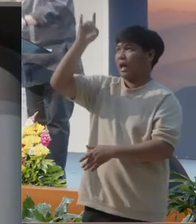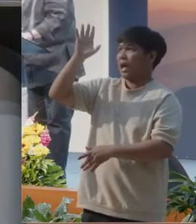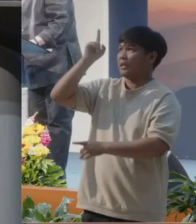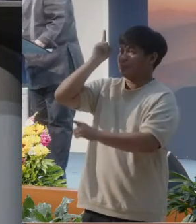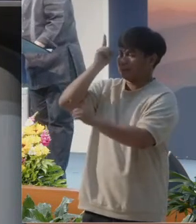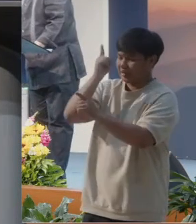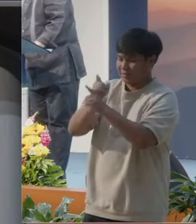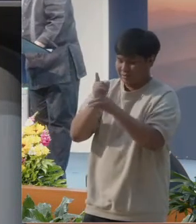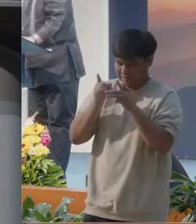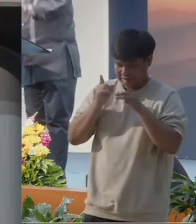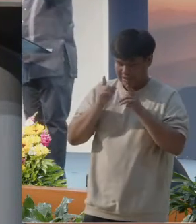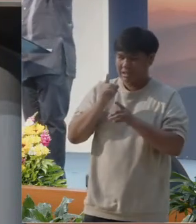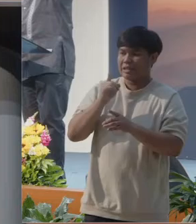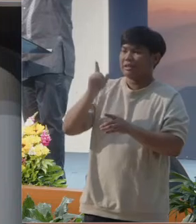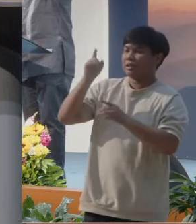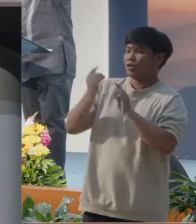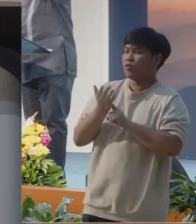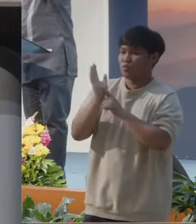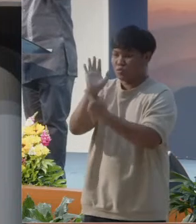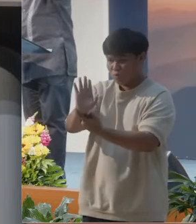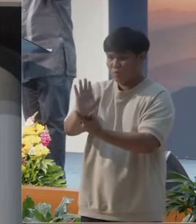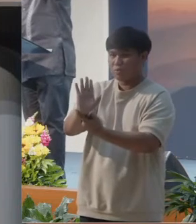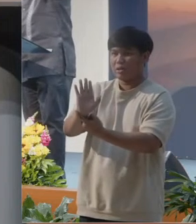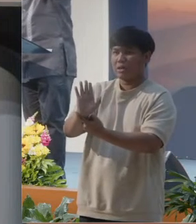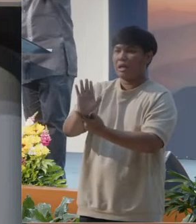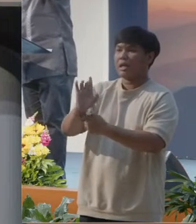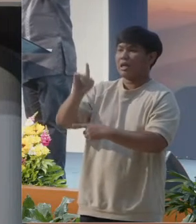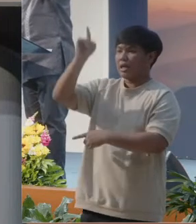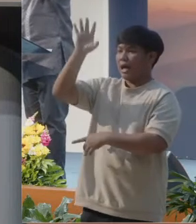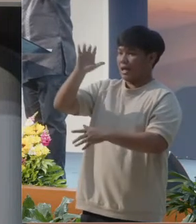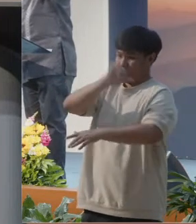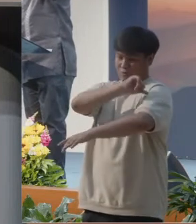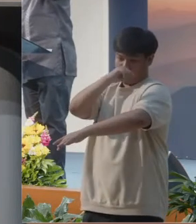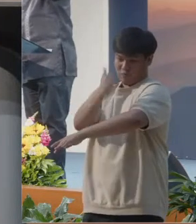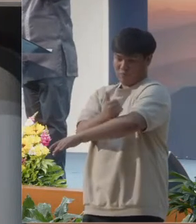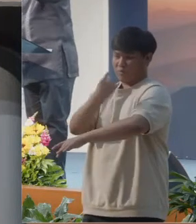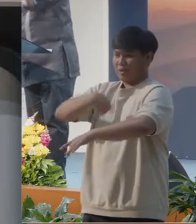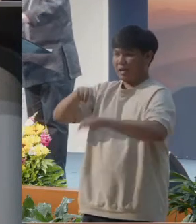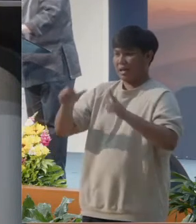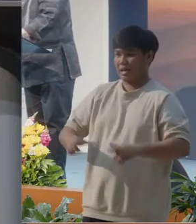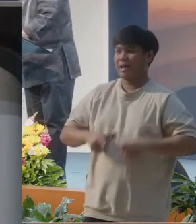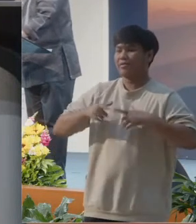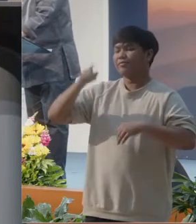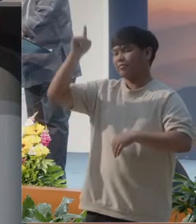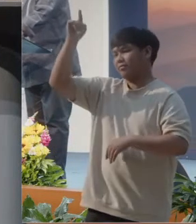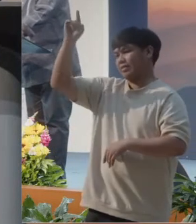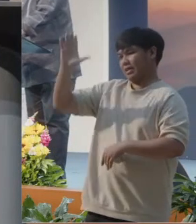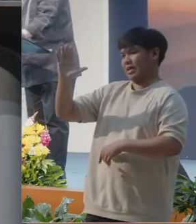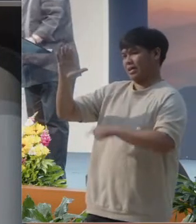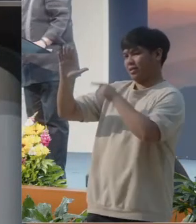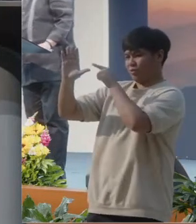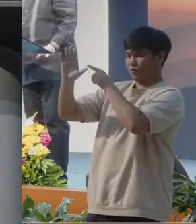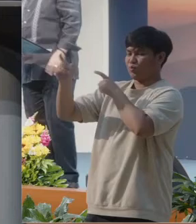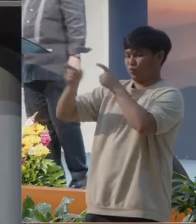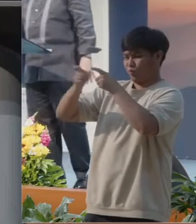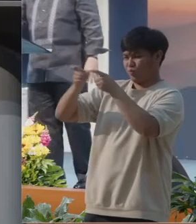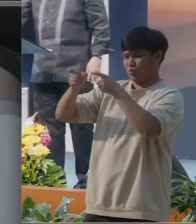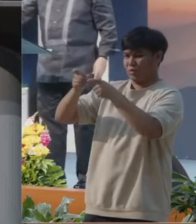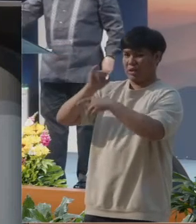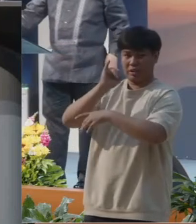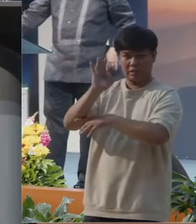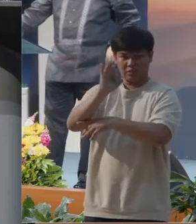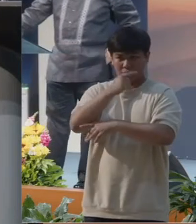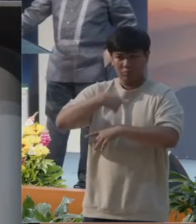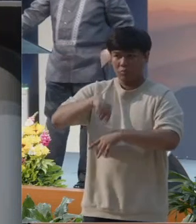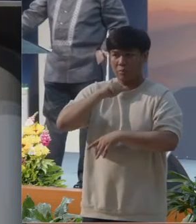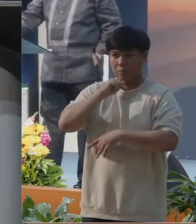ang Diyos. Nagpapakita ng katibayan na ang otoridad ng ating buhay ay ang Diyos. At kung hindi